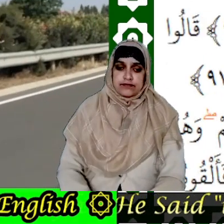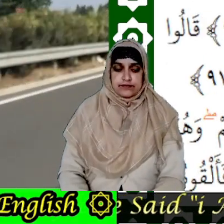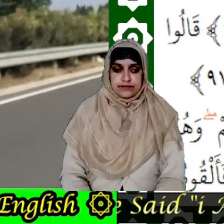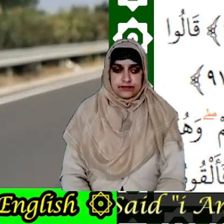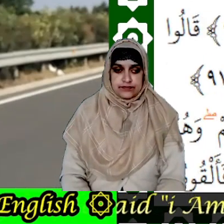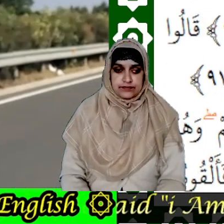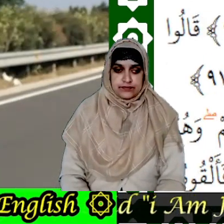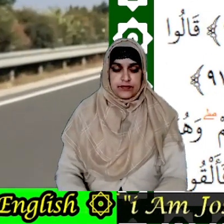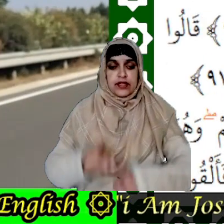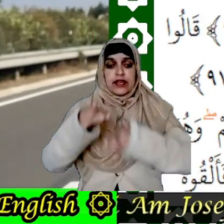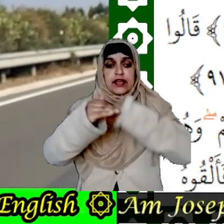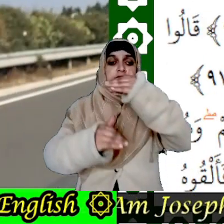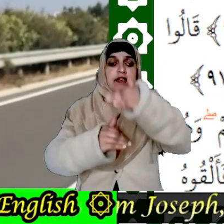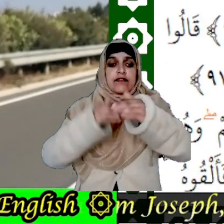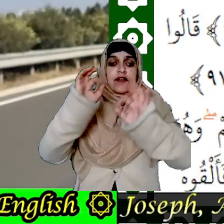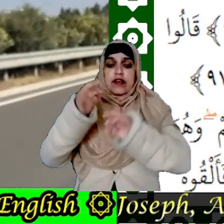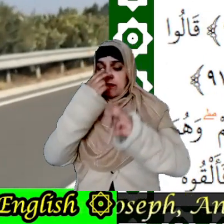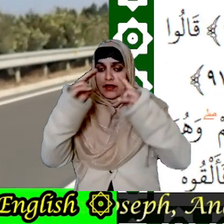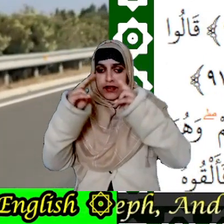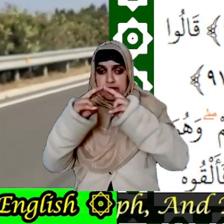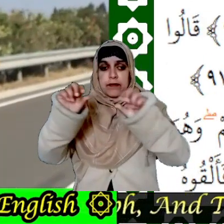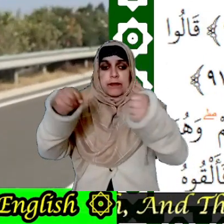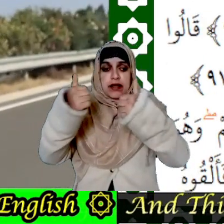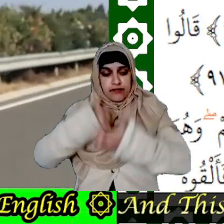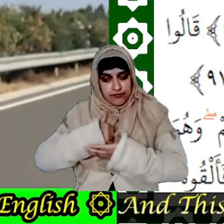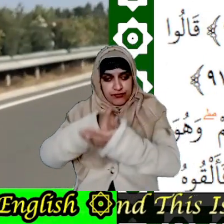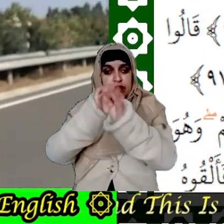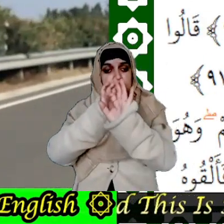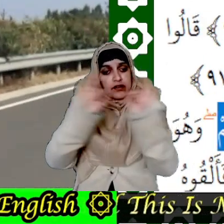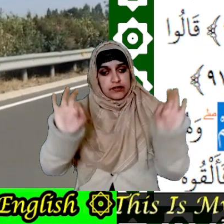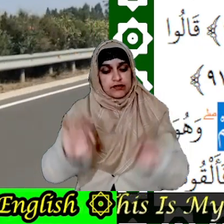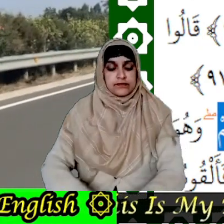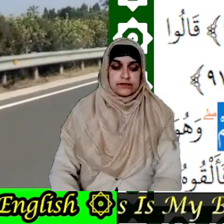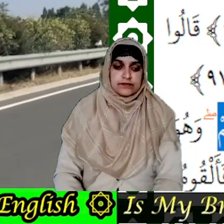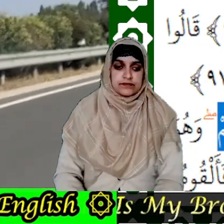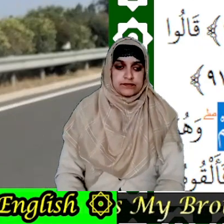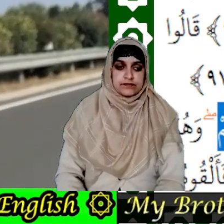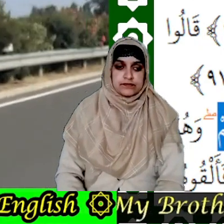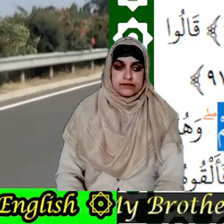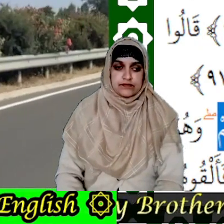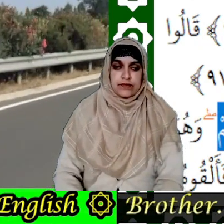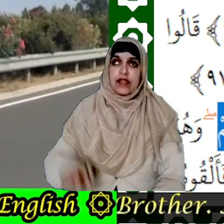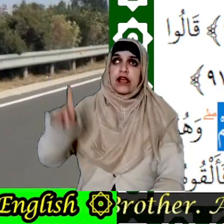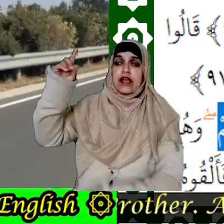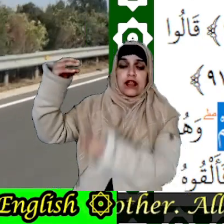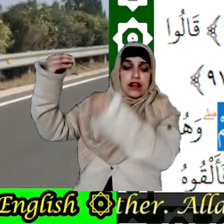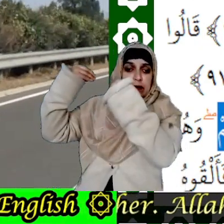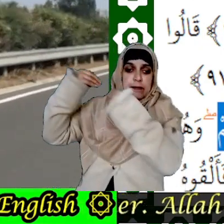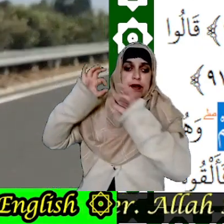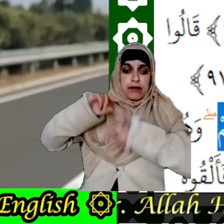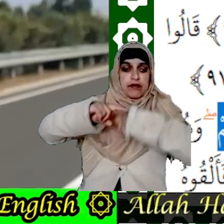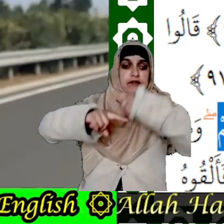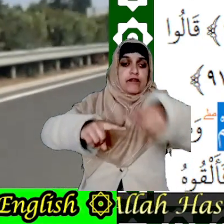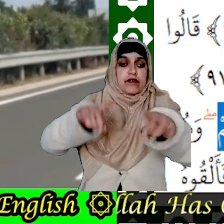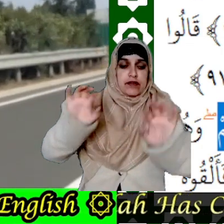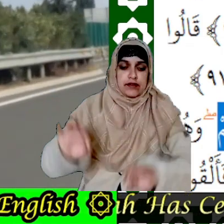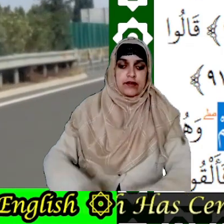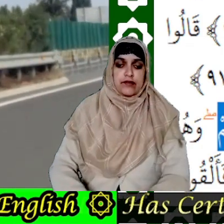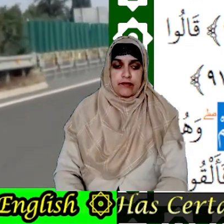نره سجني وإن كنا لخاطئين وإن كنا لخاطئين نمودكم